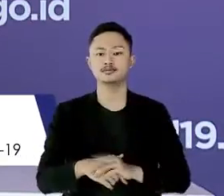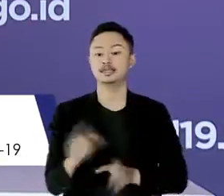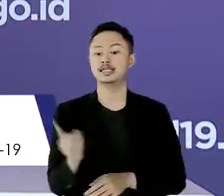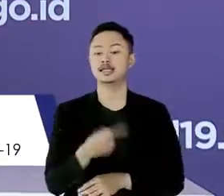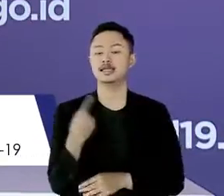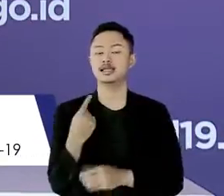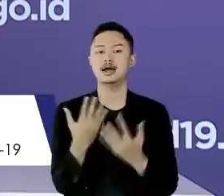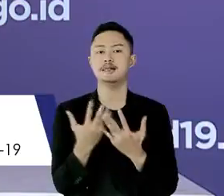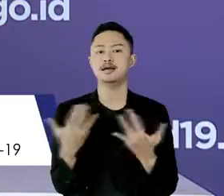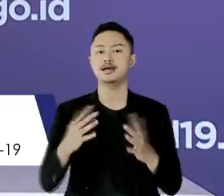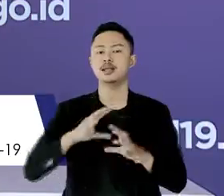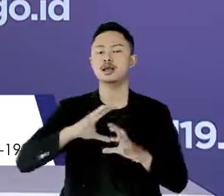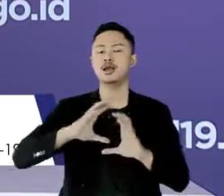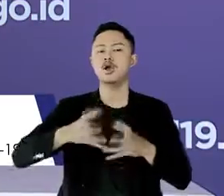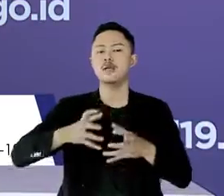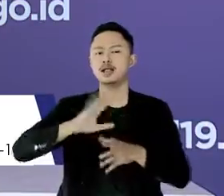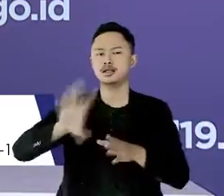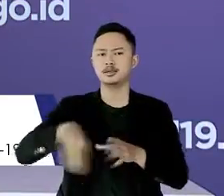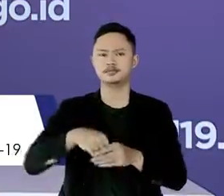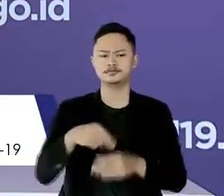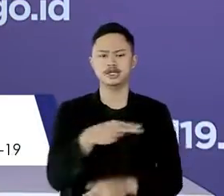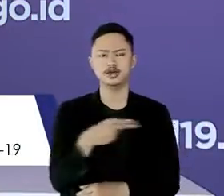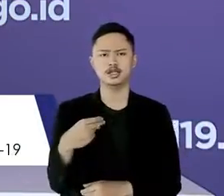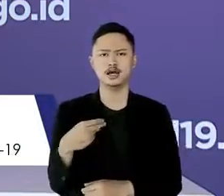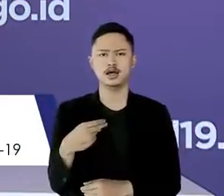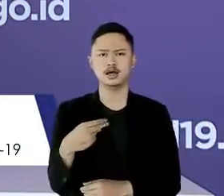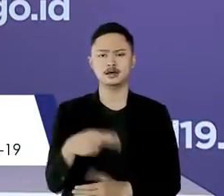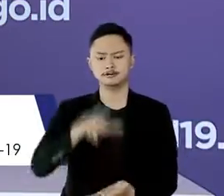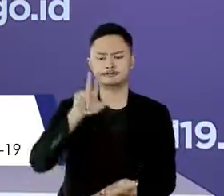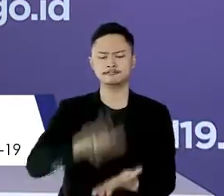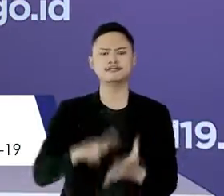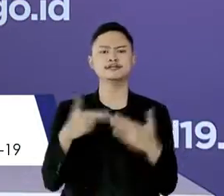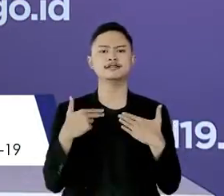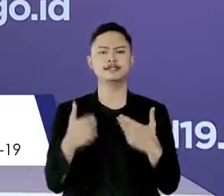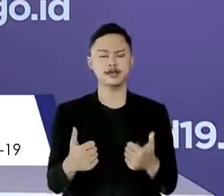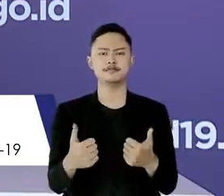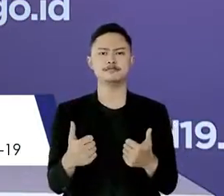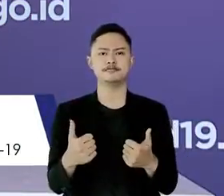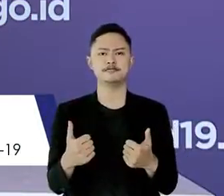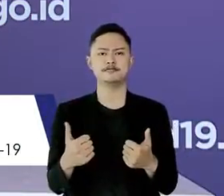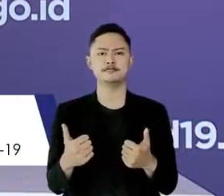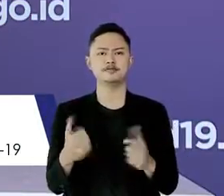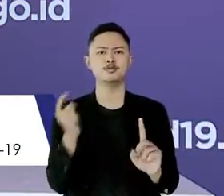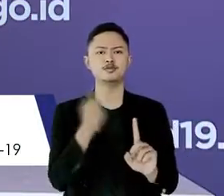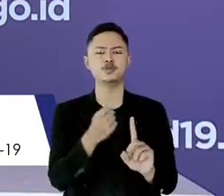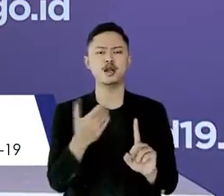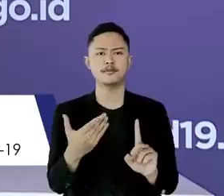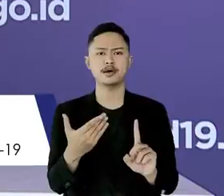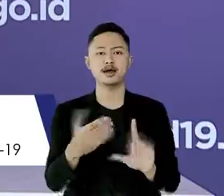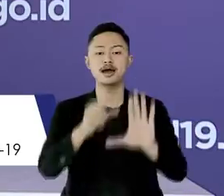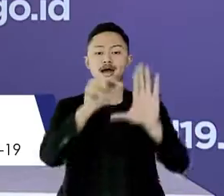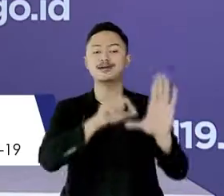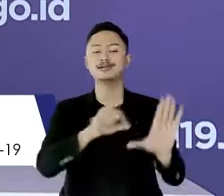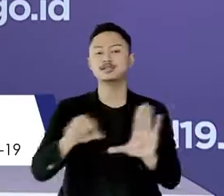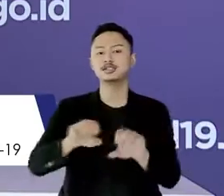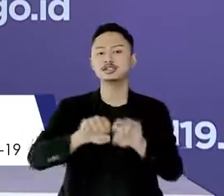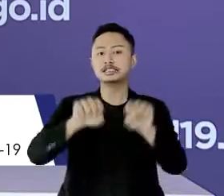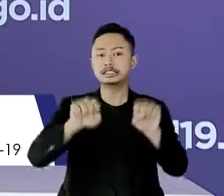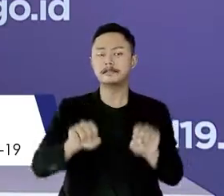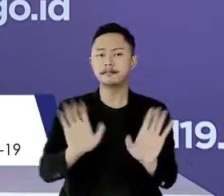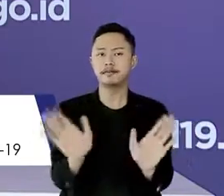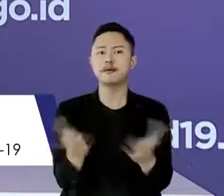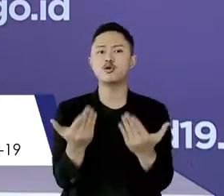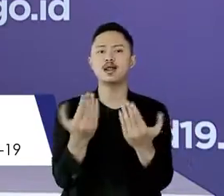Global Indonesia menyatakan siap untuk mengambil peran aktif dalam penyusunan arsitektur Global